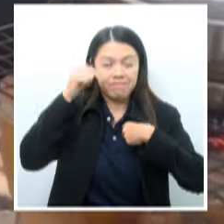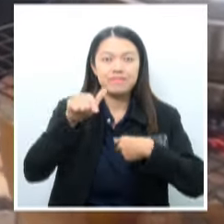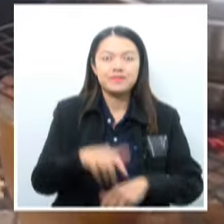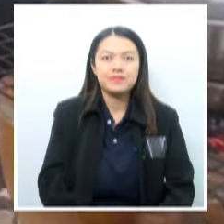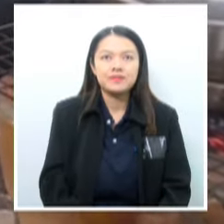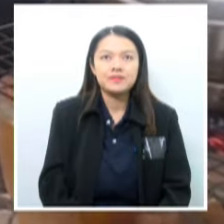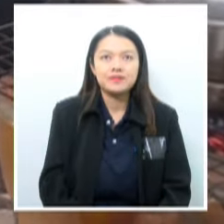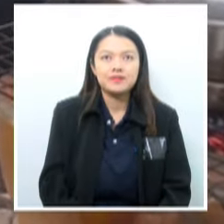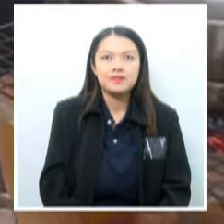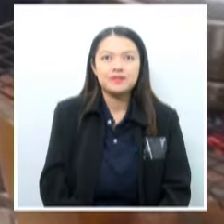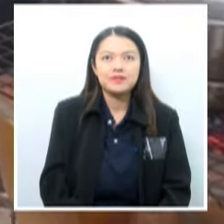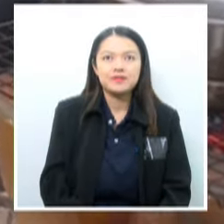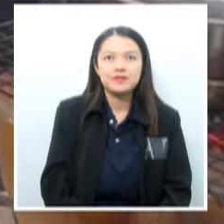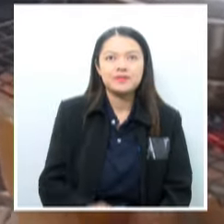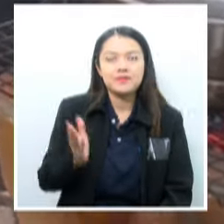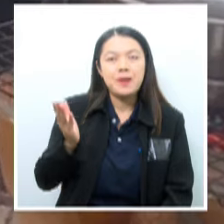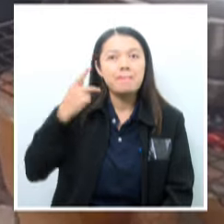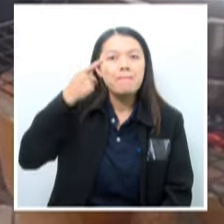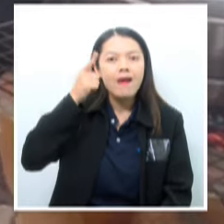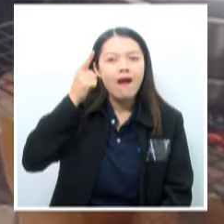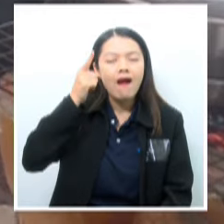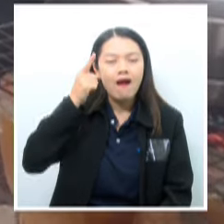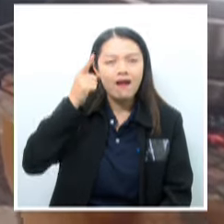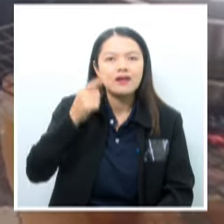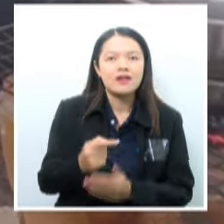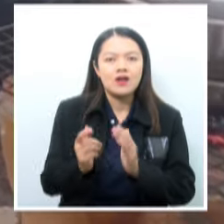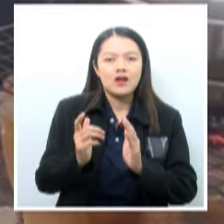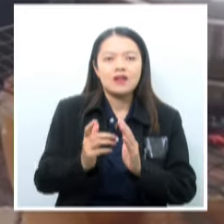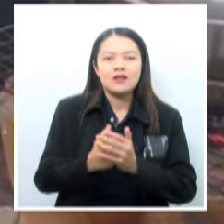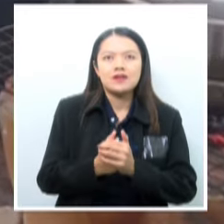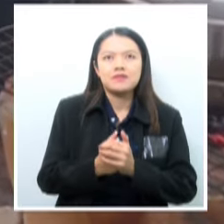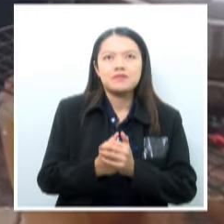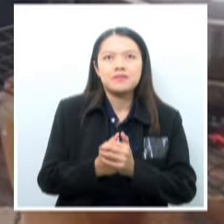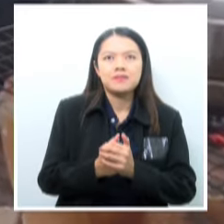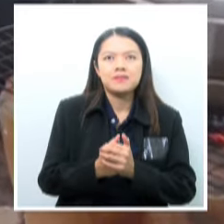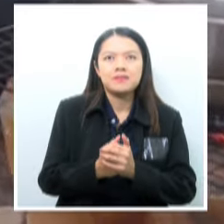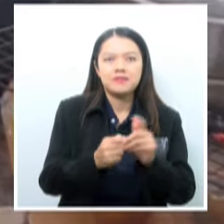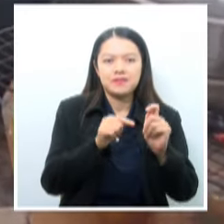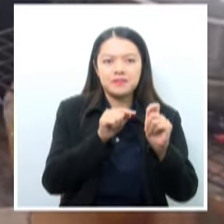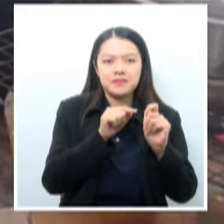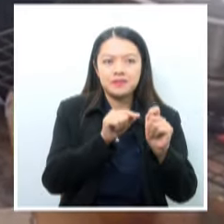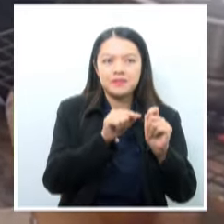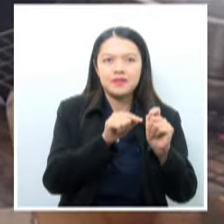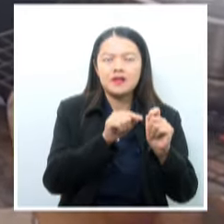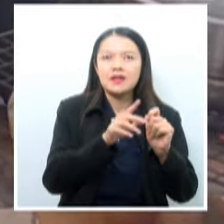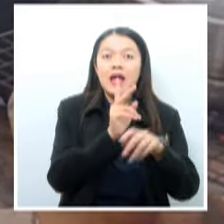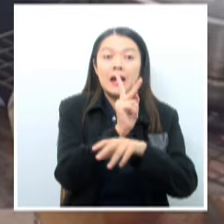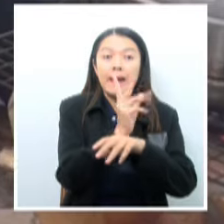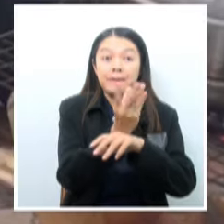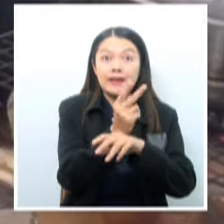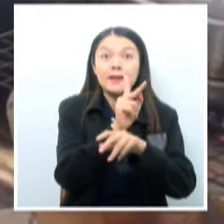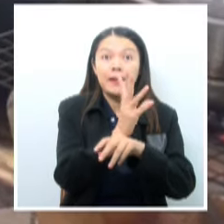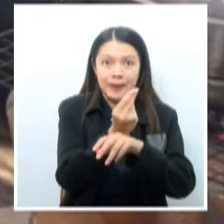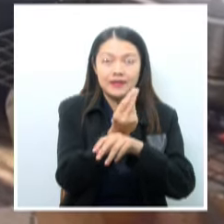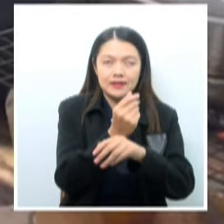สวัสดีค่ะและนี่คือคุณป้าเรืองประชาไทยทรงดำตำบลประชาสุขสันต์อำเภอลานกระบือจังหวัดกำแพงเพชรค่ะ